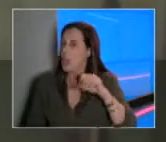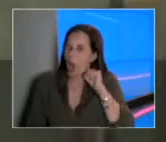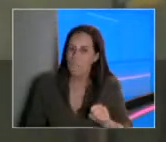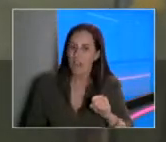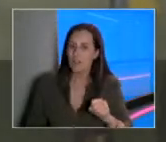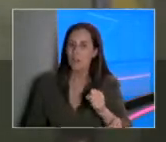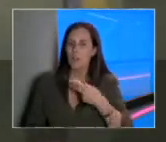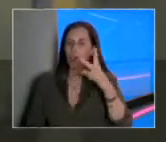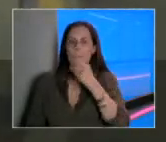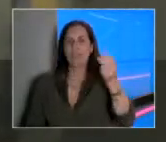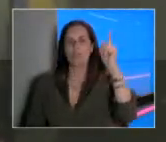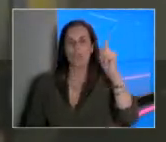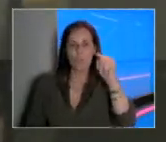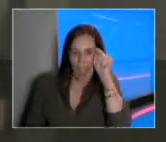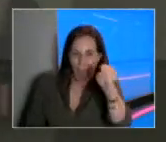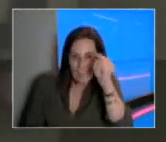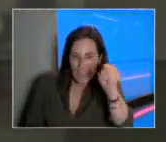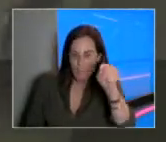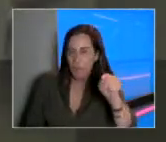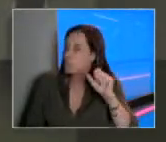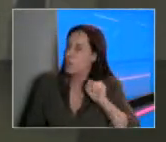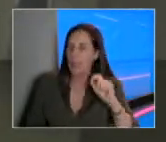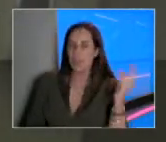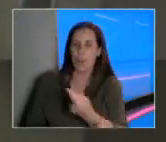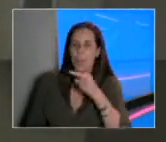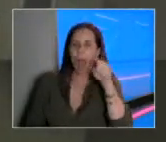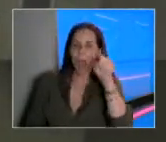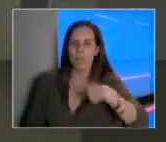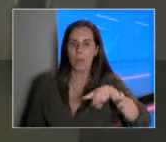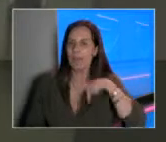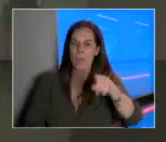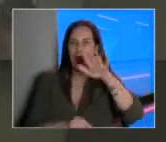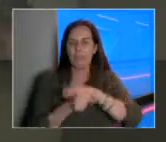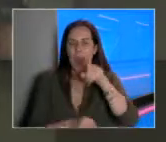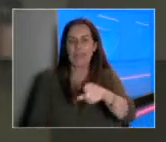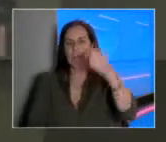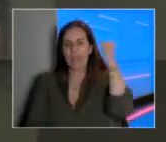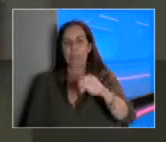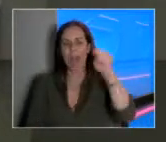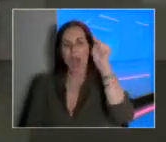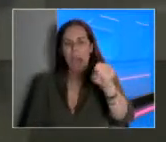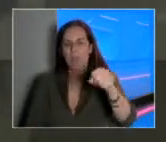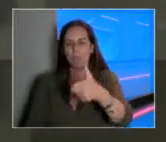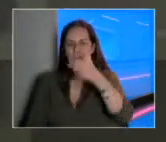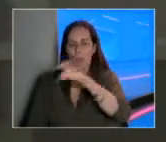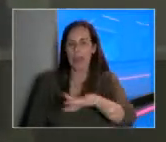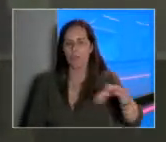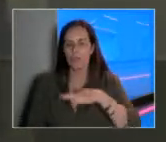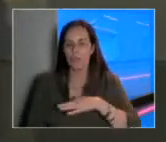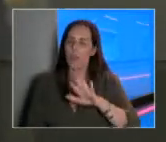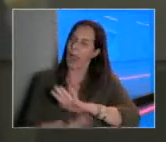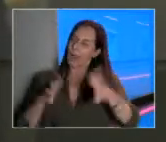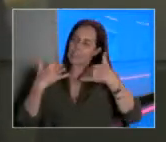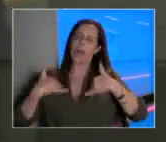כעבדים במשך מעל ל-200 שנה, אתם שעבדתם את כולנו, אתם אנסתם, אתם רצחתם, אתם יורים בילדים שלנו,